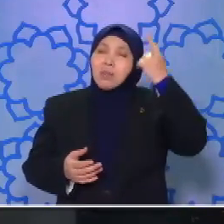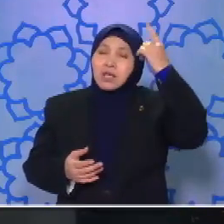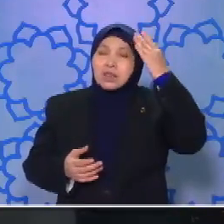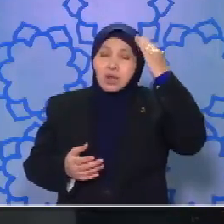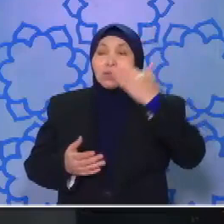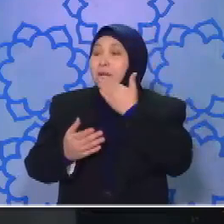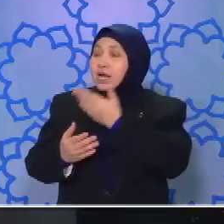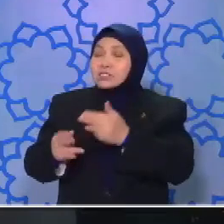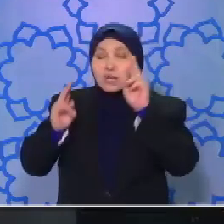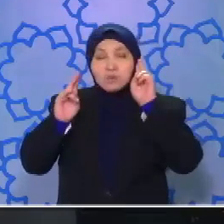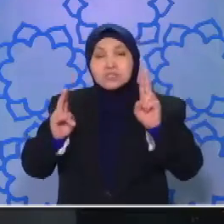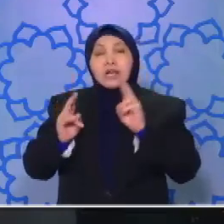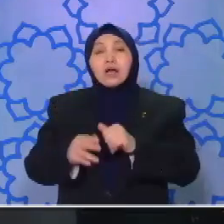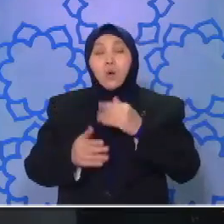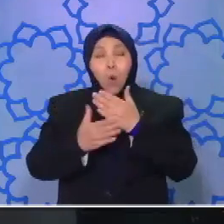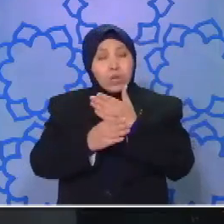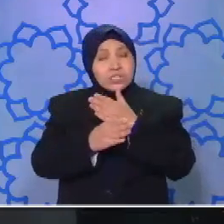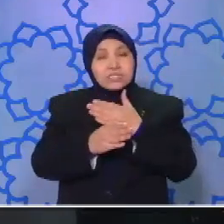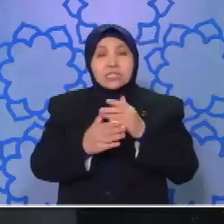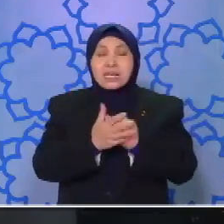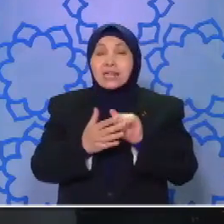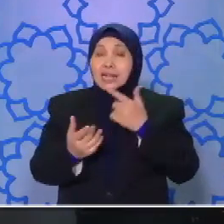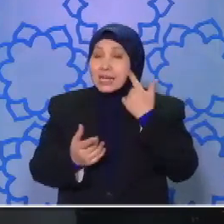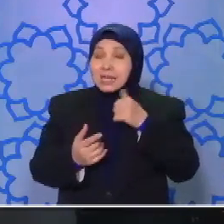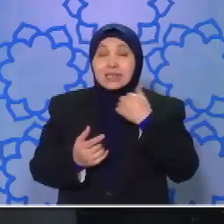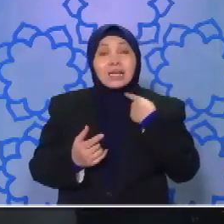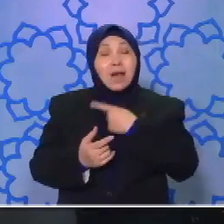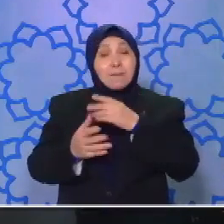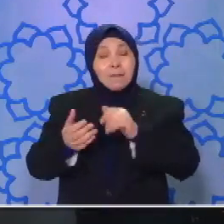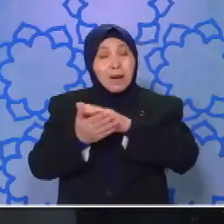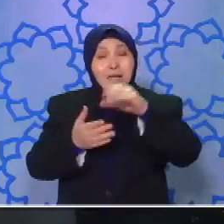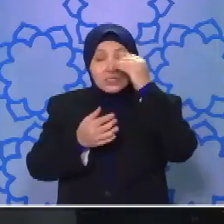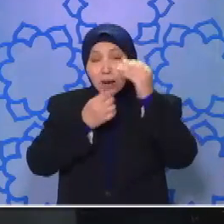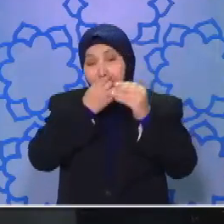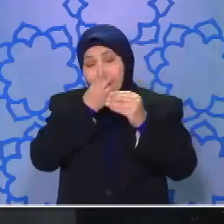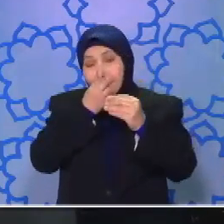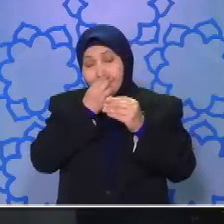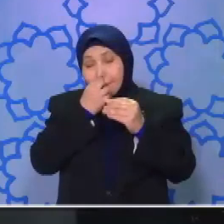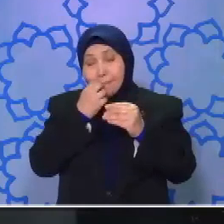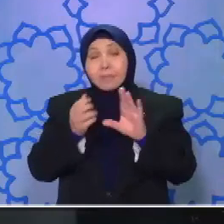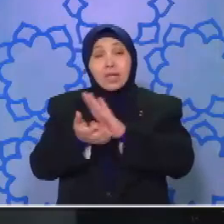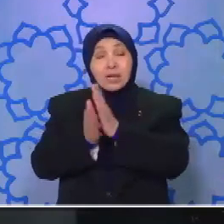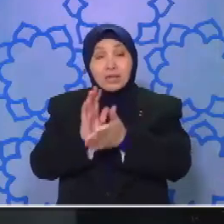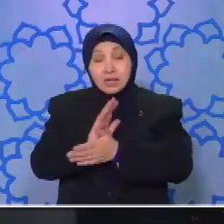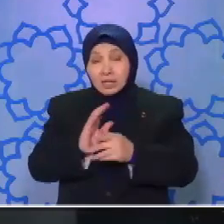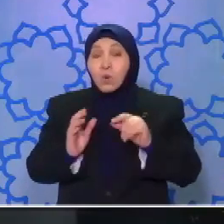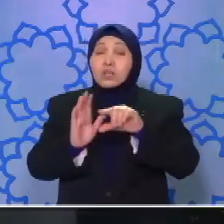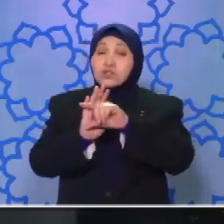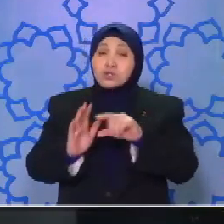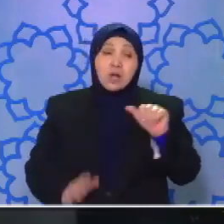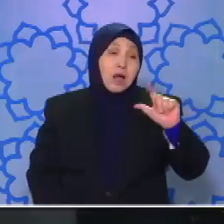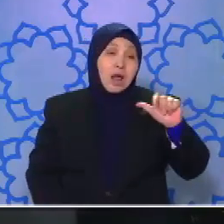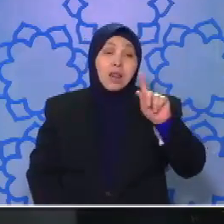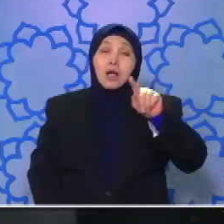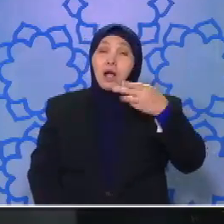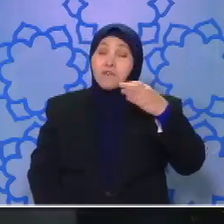tadi tentang maksudilah, dan moga-moga terus saatnya kita dapat belajar dan mendalami lagi surah Al-Kahfi ini pun kita ada